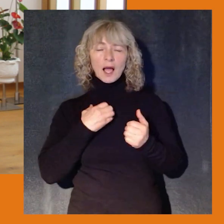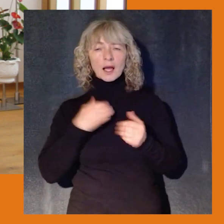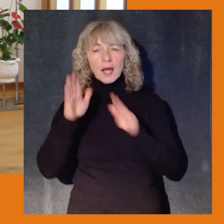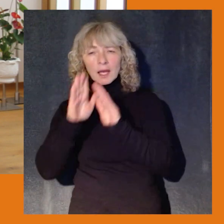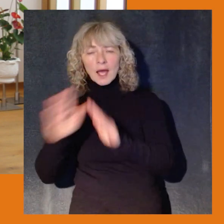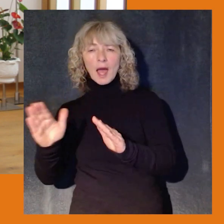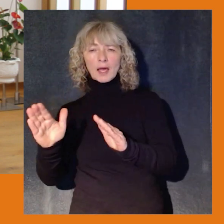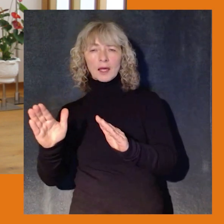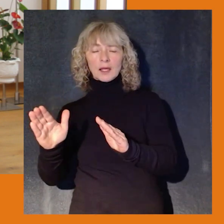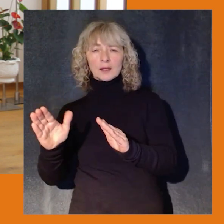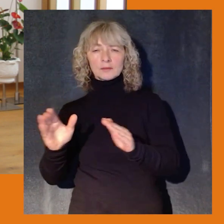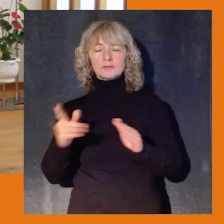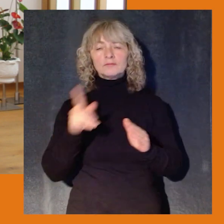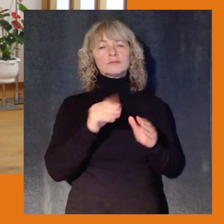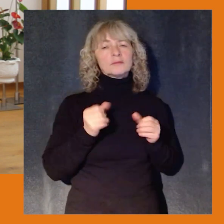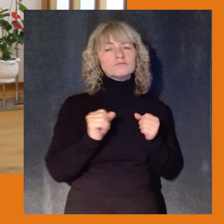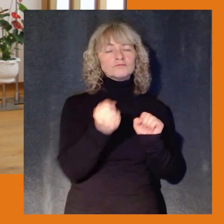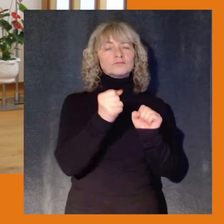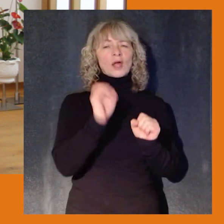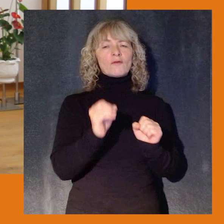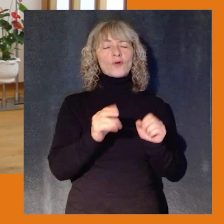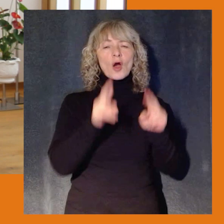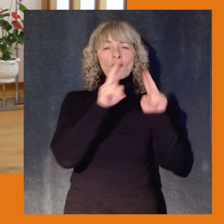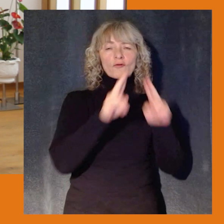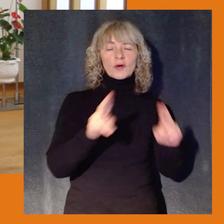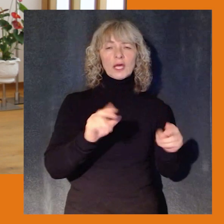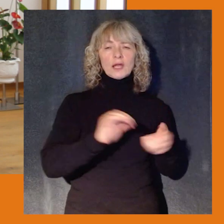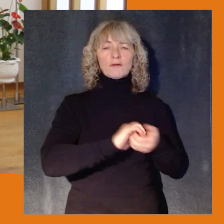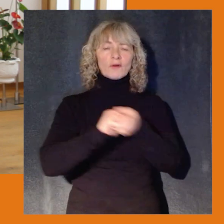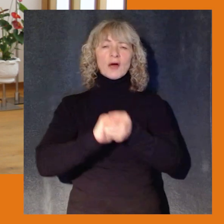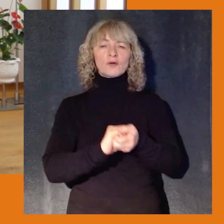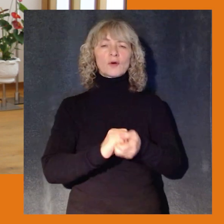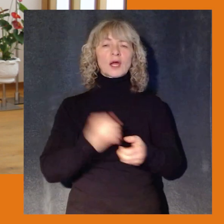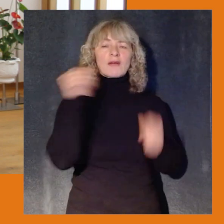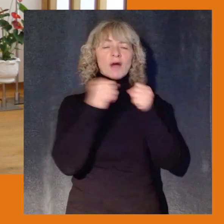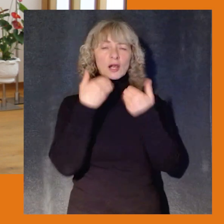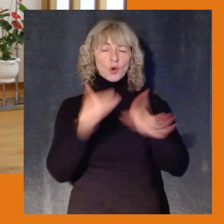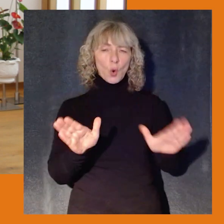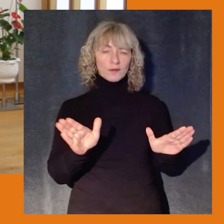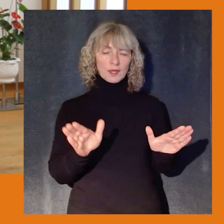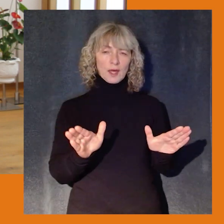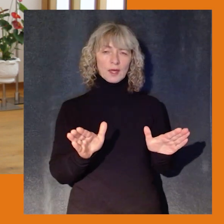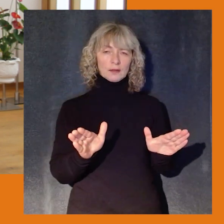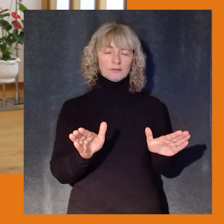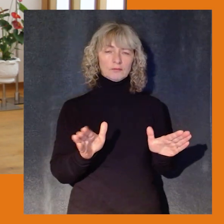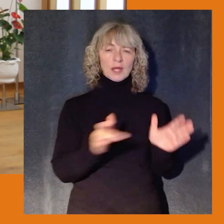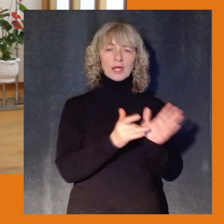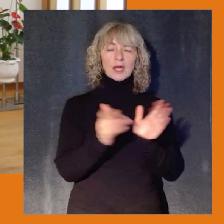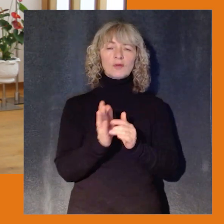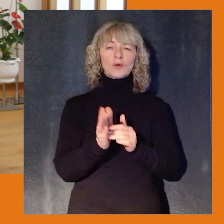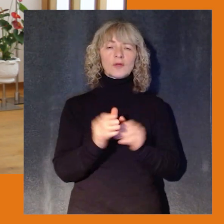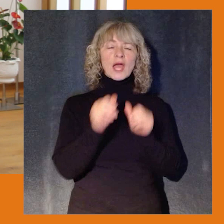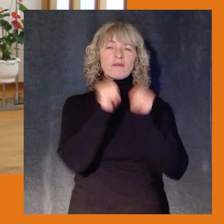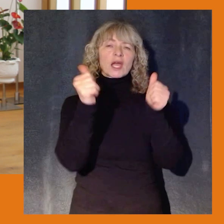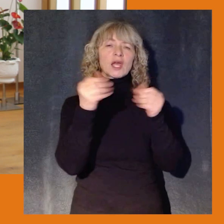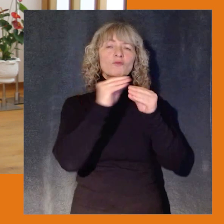Sein Mitfühlen und Heilen in Krankheit und Leiden. Sein Eintreten für Gewaltlosigkeit, für